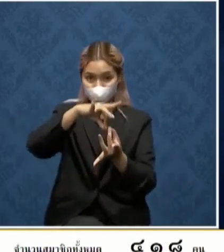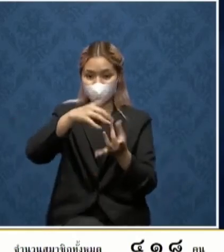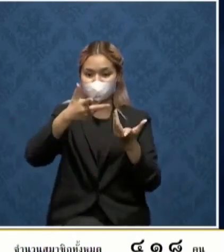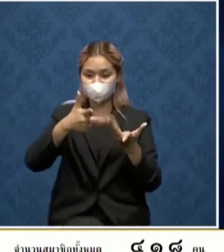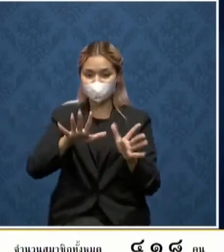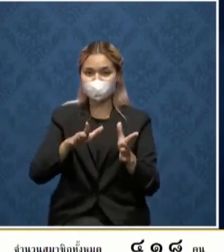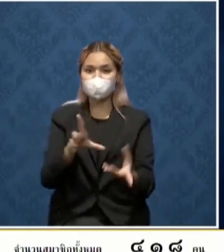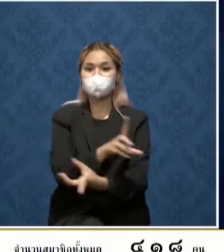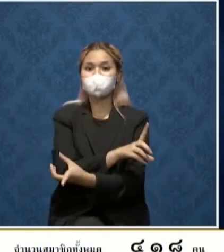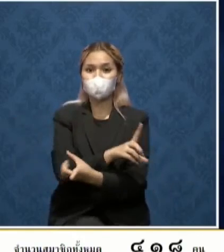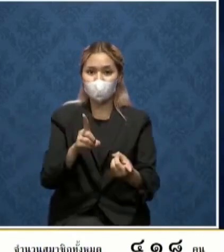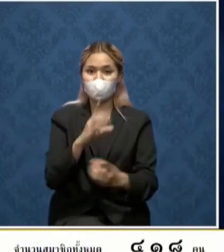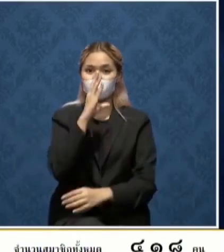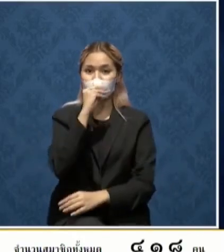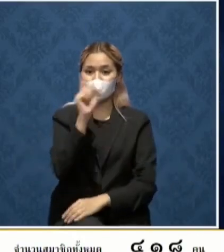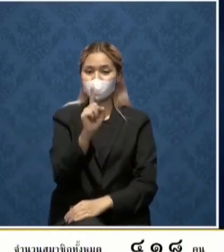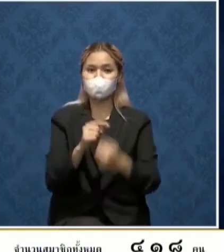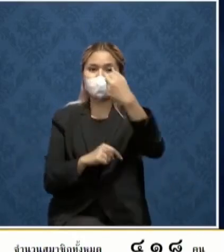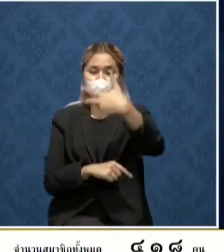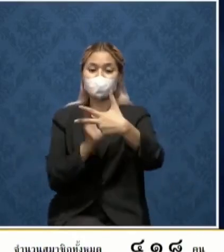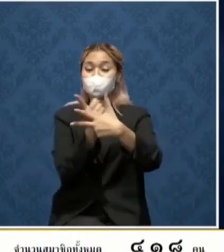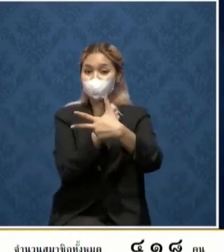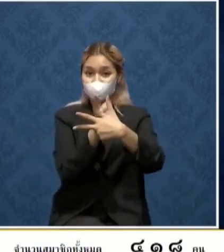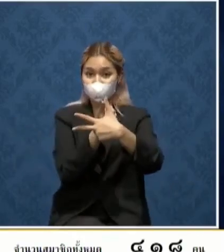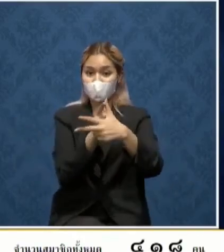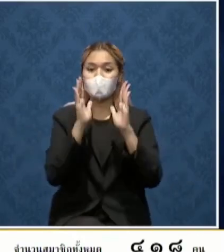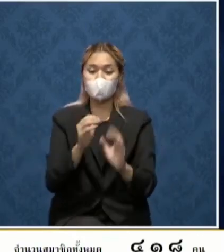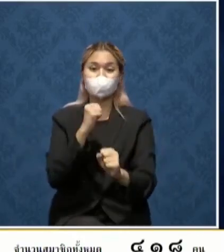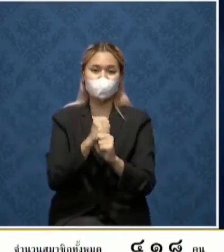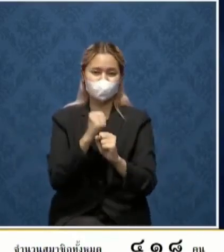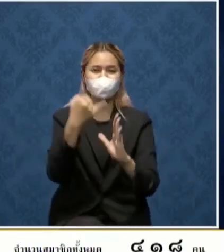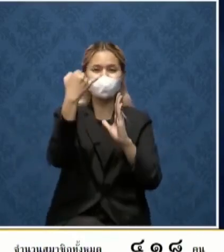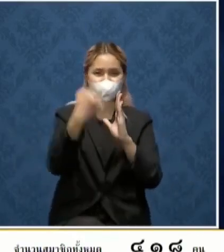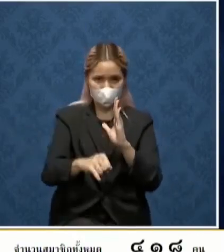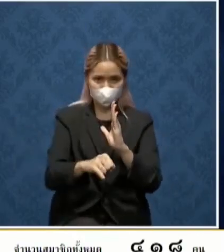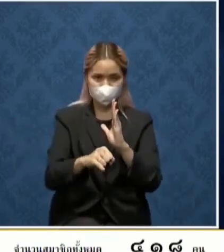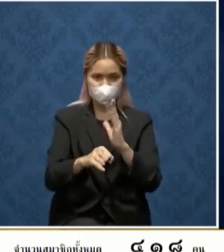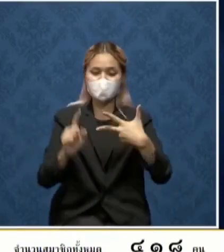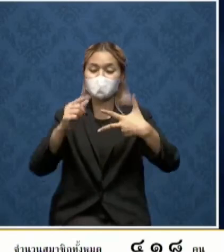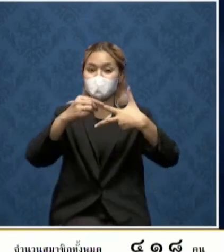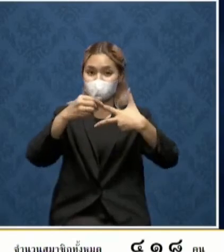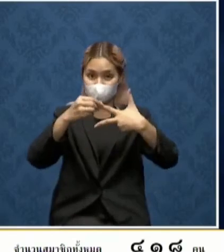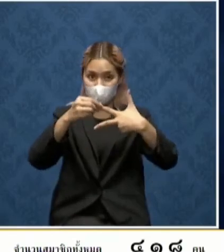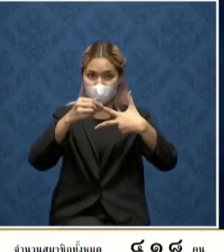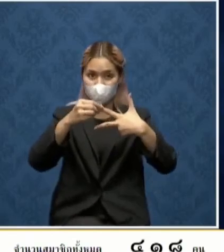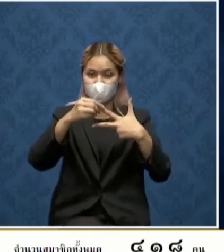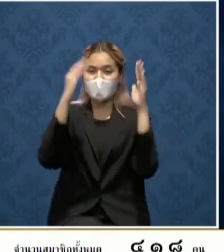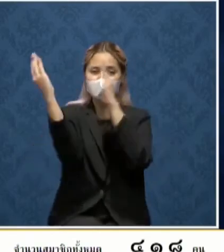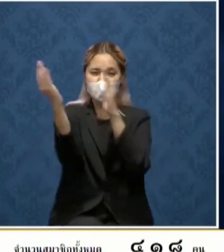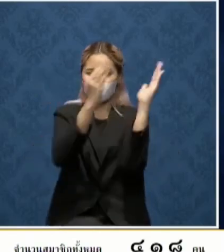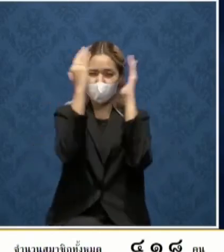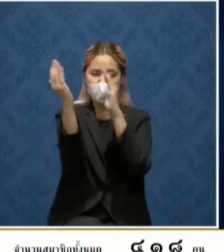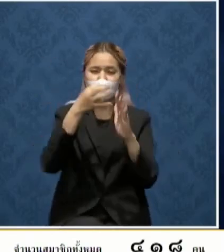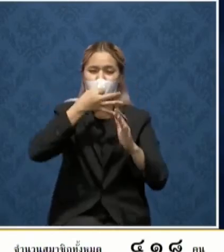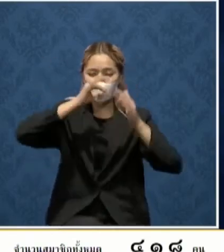็ไปได้อยู่ 3 สาเหตุด้กัครับสาเหต 1 คความผดของมนุษย์ Human Errorสห measurements Leviือสภาพอากาศ segundo